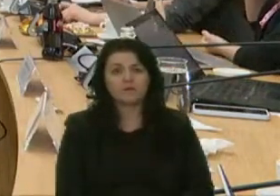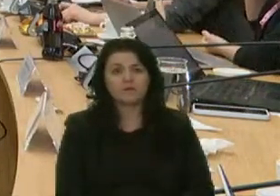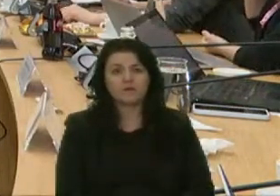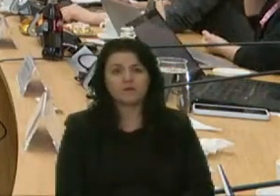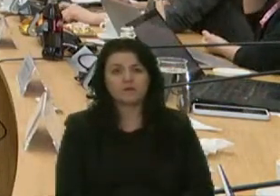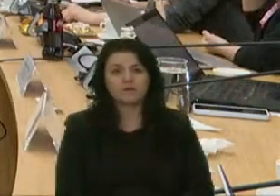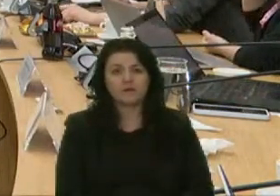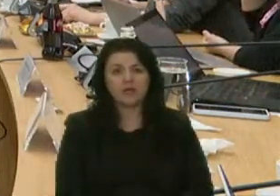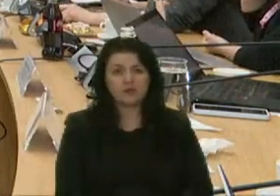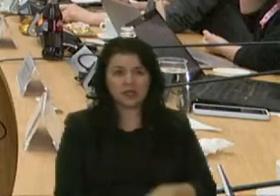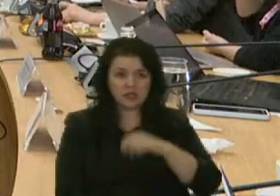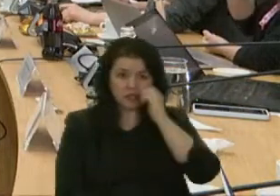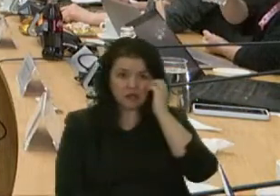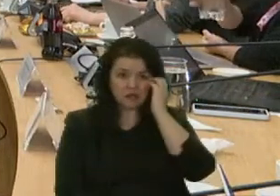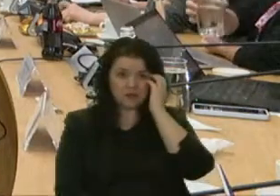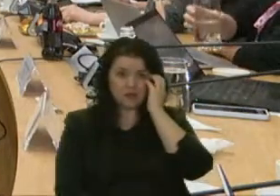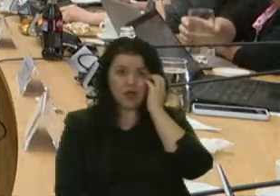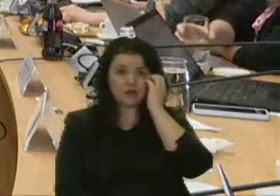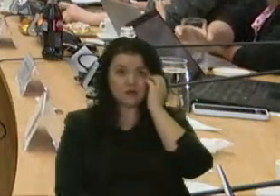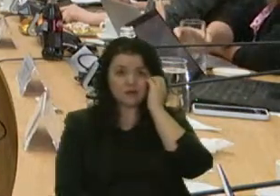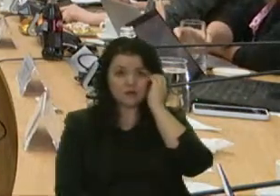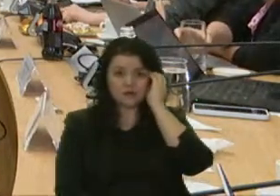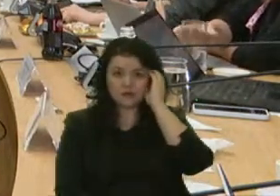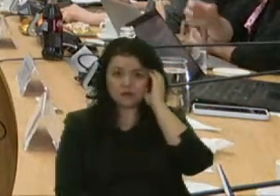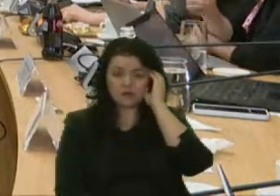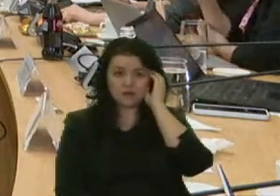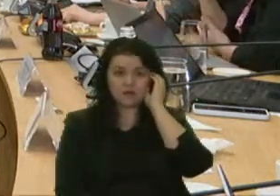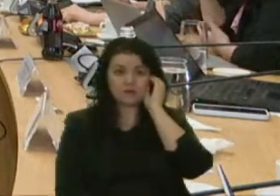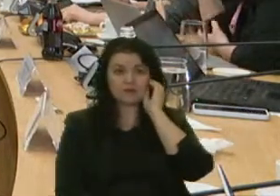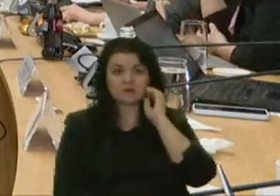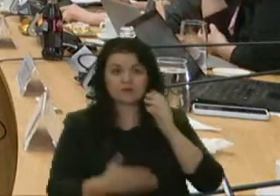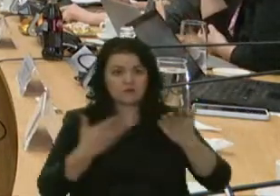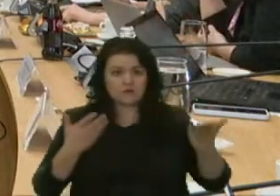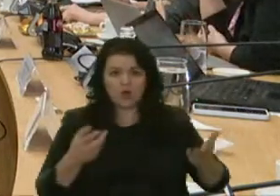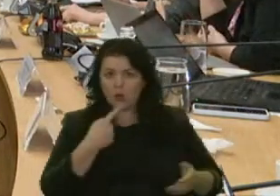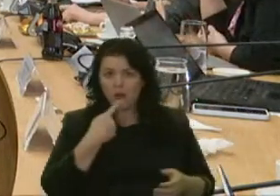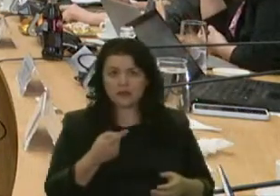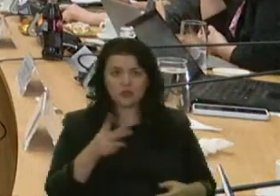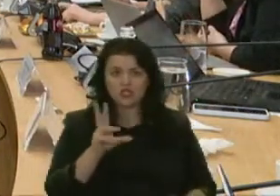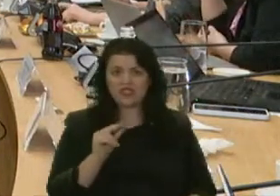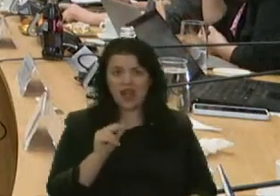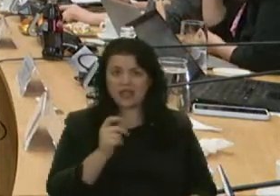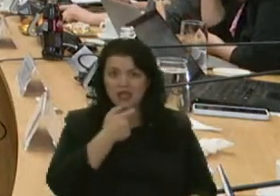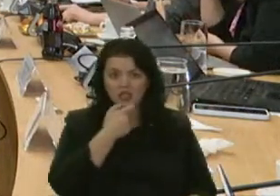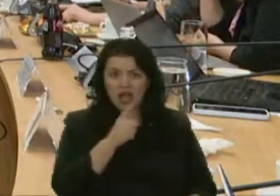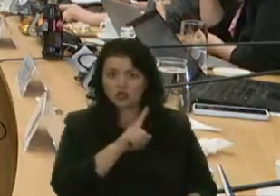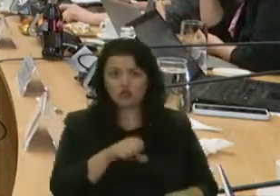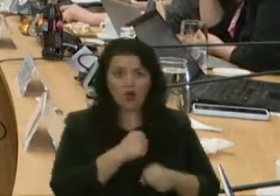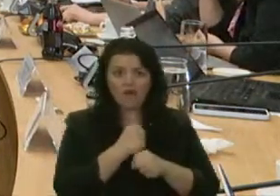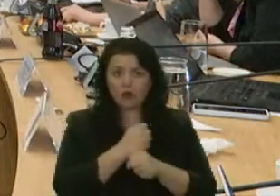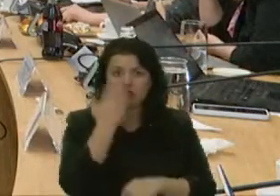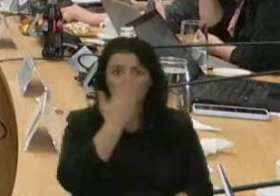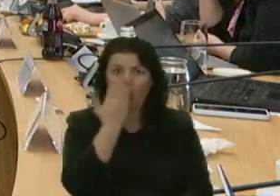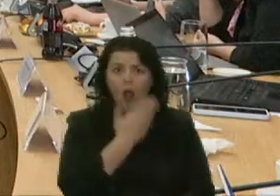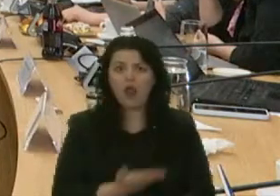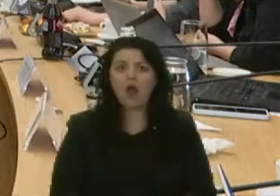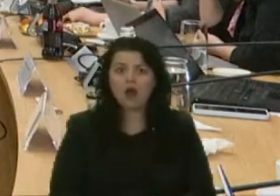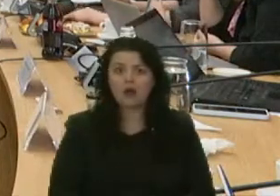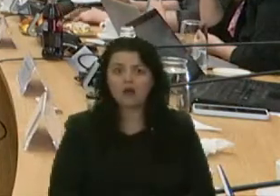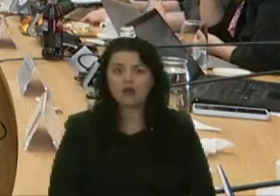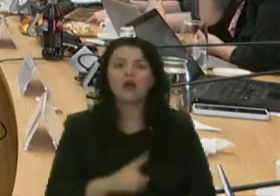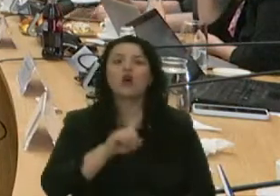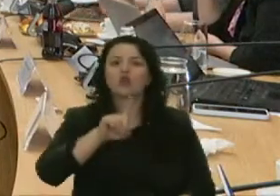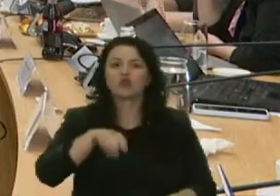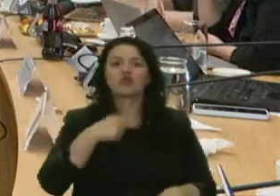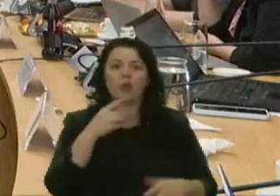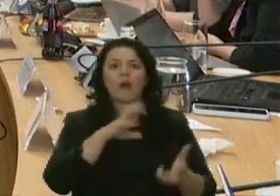revoluție 4 atunci cum și spuneți că nu s a făcut nimic în ultimii 30 nu s a construit o școală 20 de ani Păi mă nu spus după revoluție nu